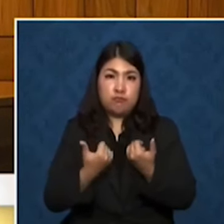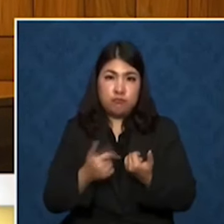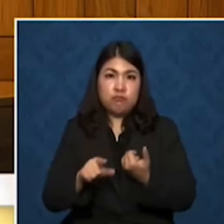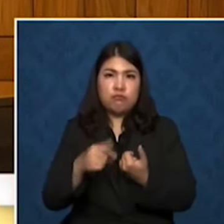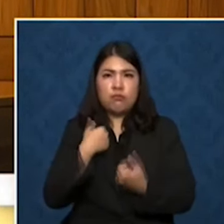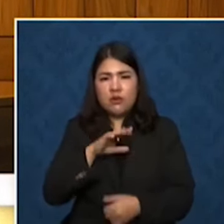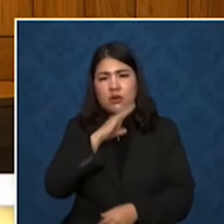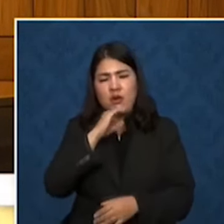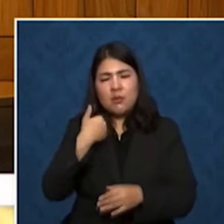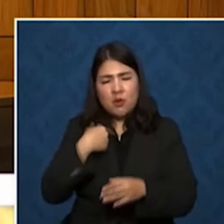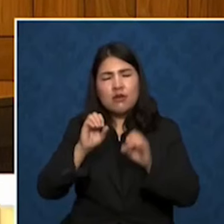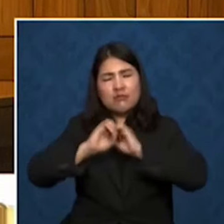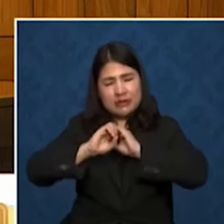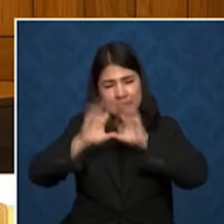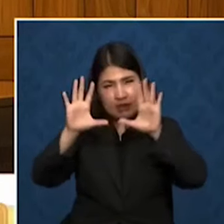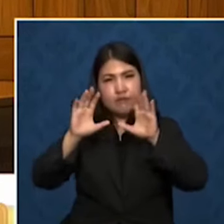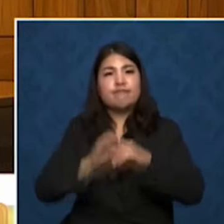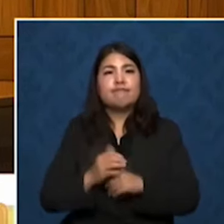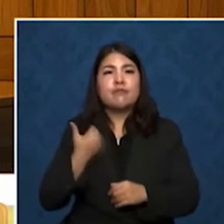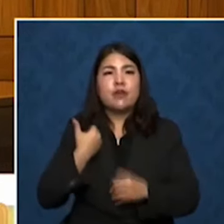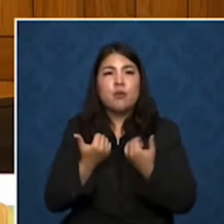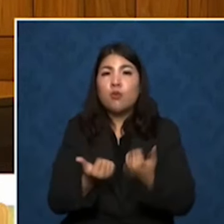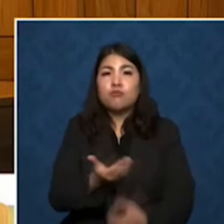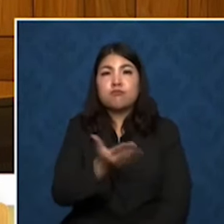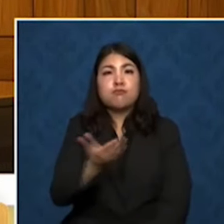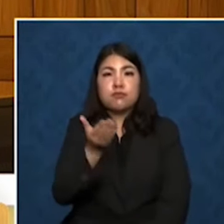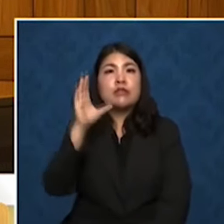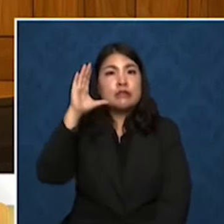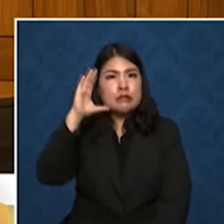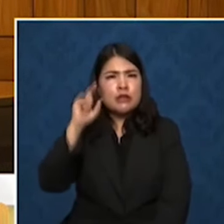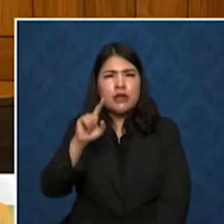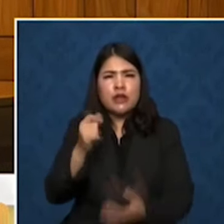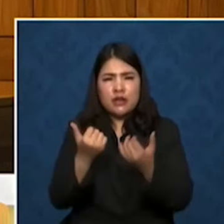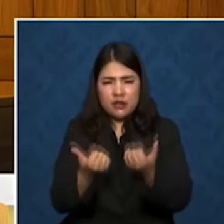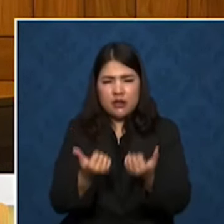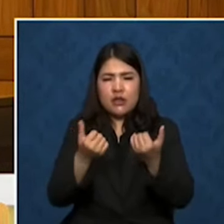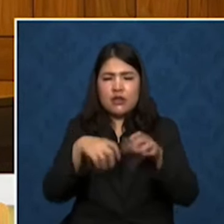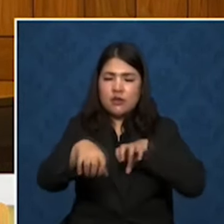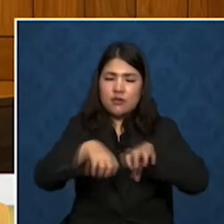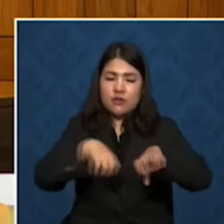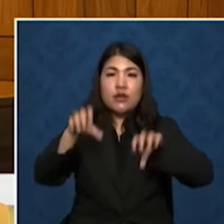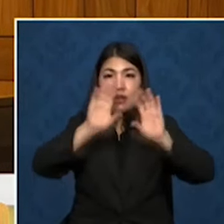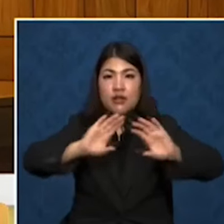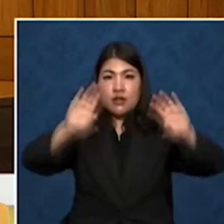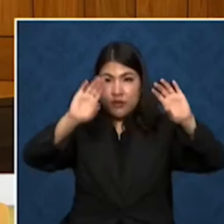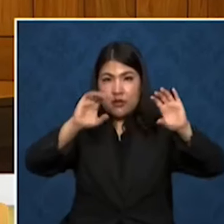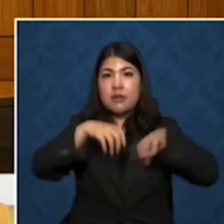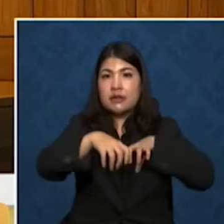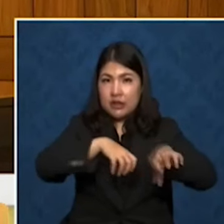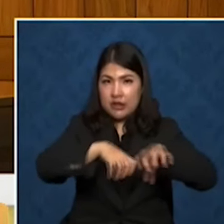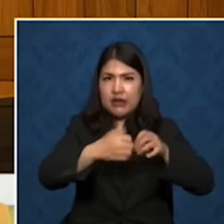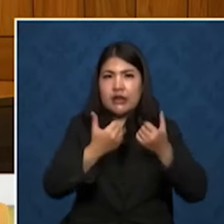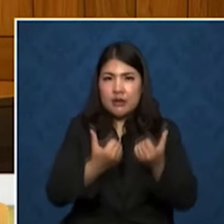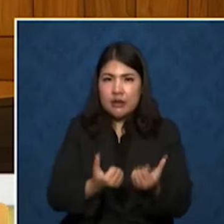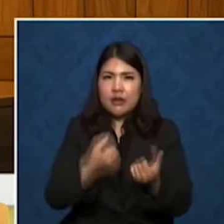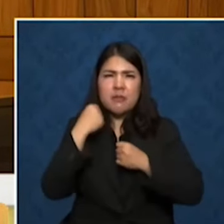บังแลวกมีควป่งใส ผมเชอว่า หลๆอย่างทรกษปาตนทำอยู่ก็พยายามทำให้เป็เรื่อง